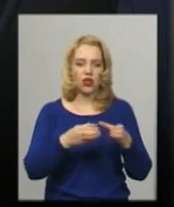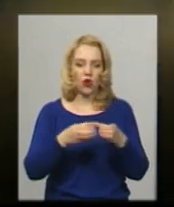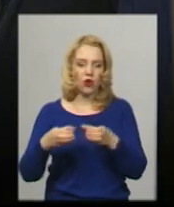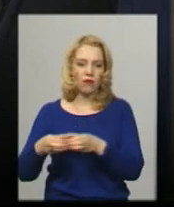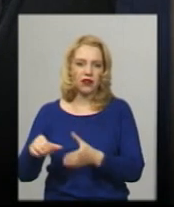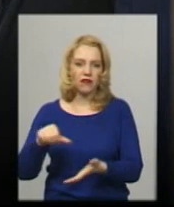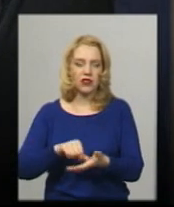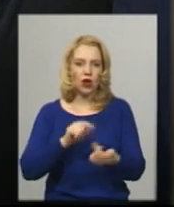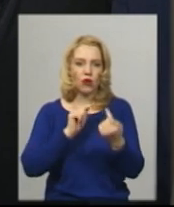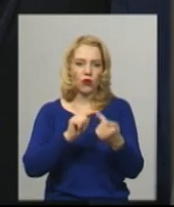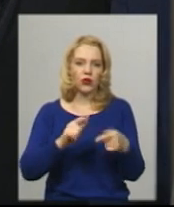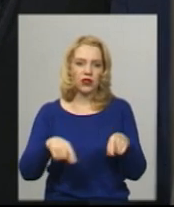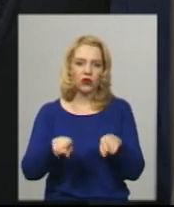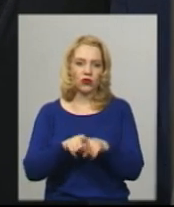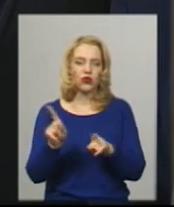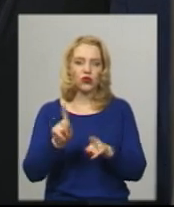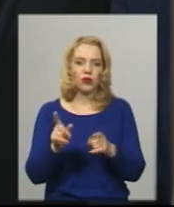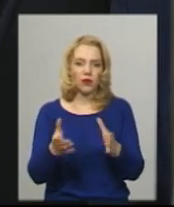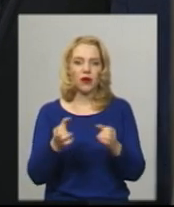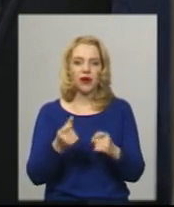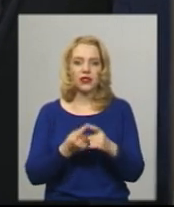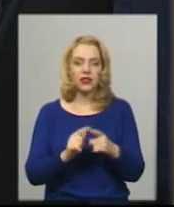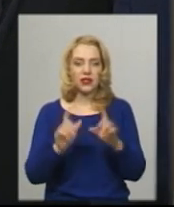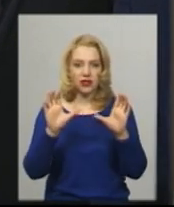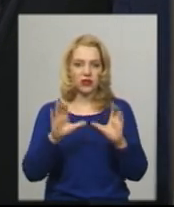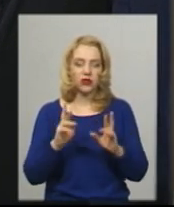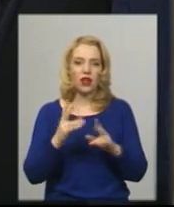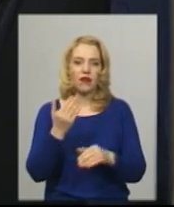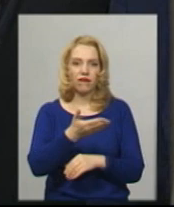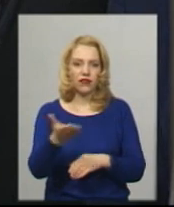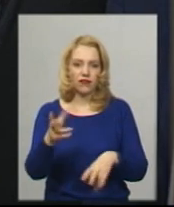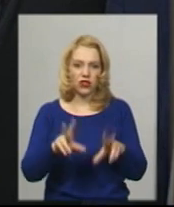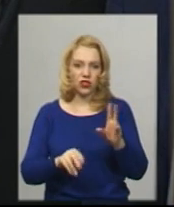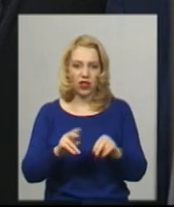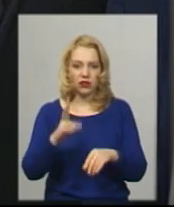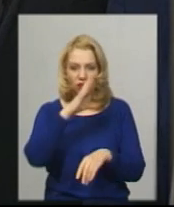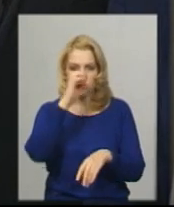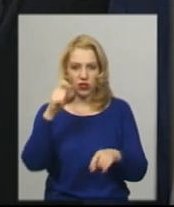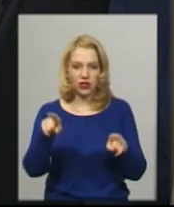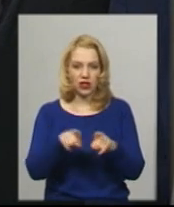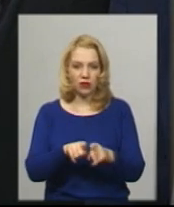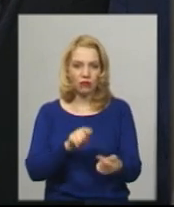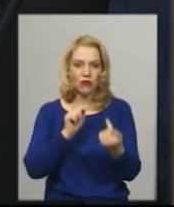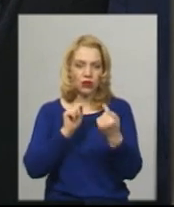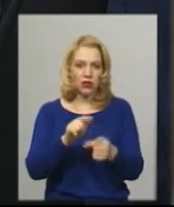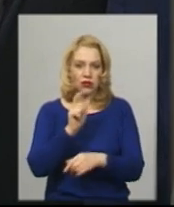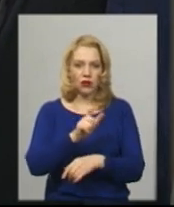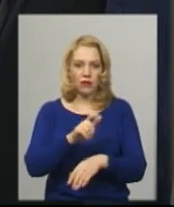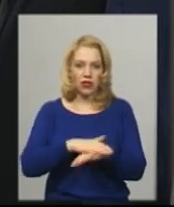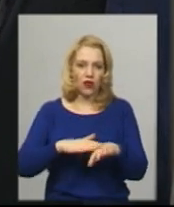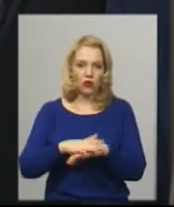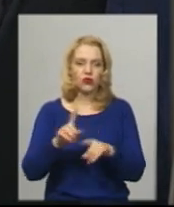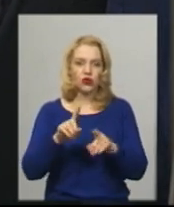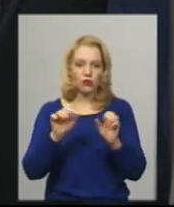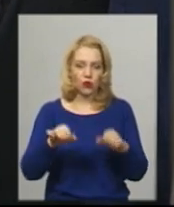виступили проти того, що ви приймали цей закон. Як ви вважаєте, вночі з таким протестом народу могло бути щось